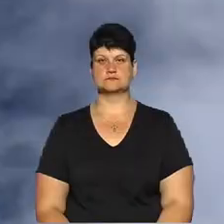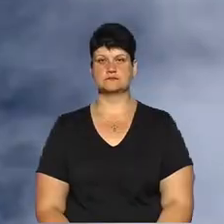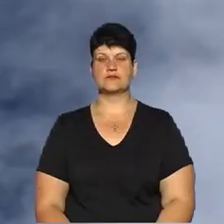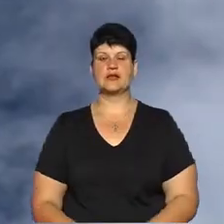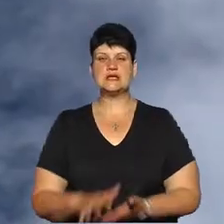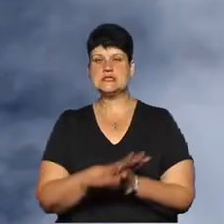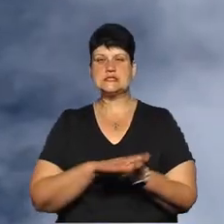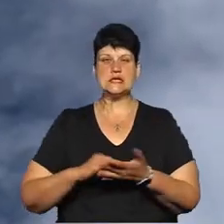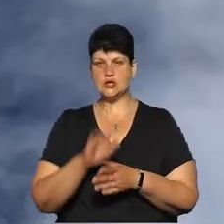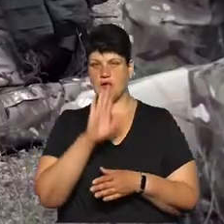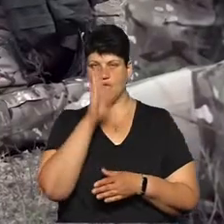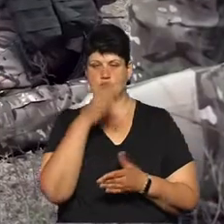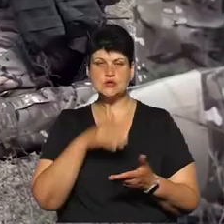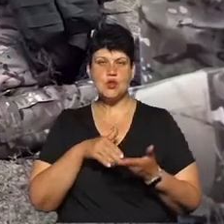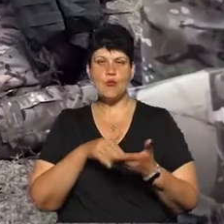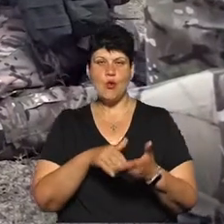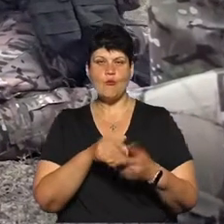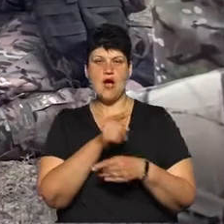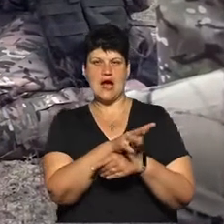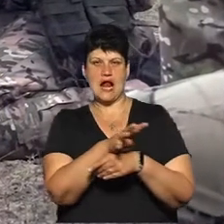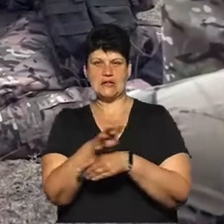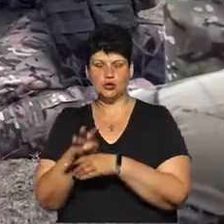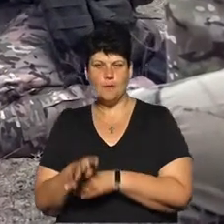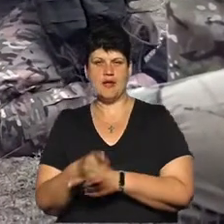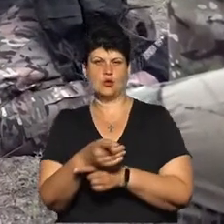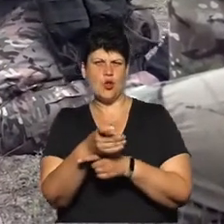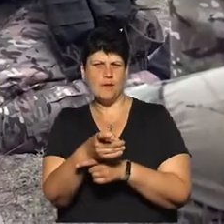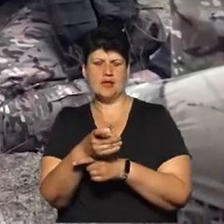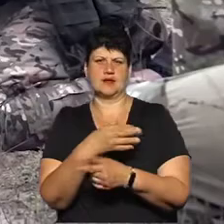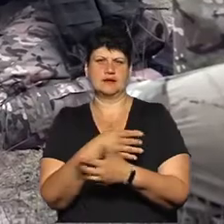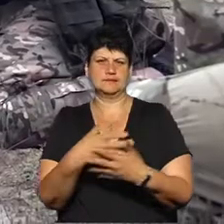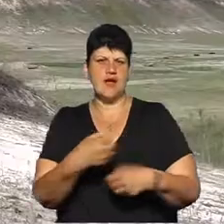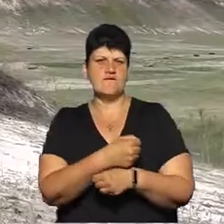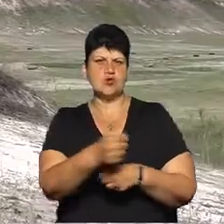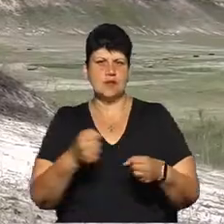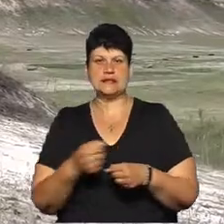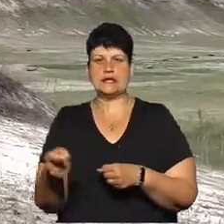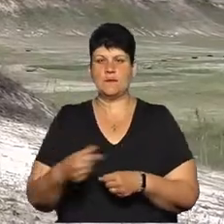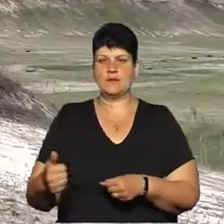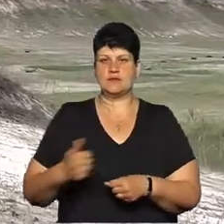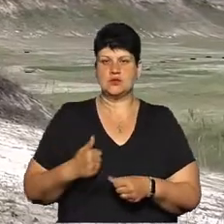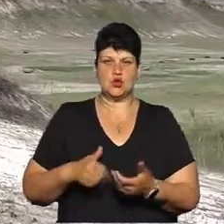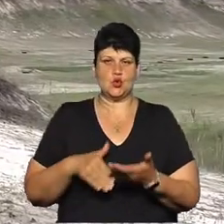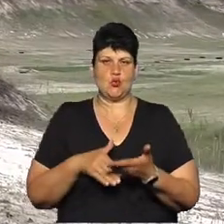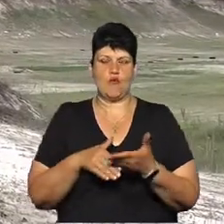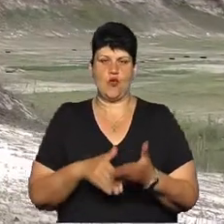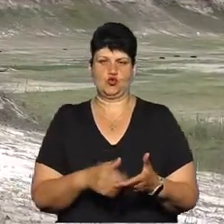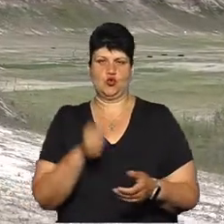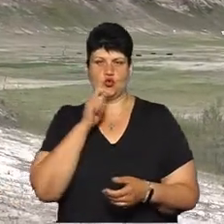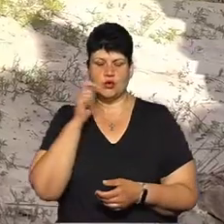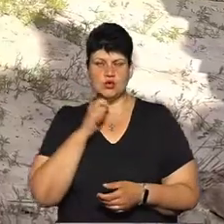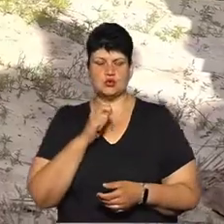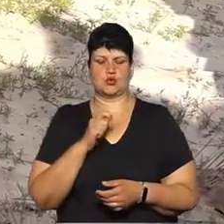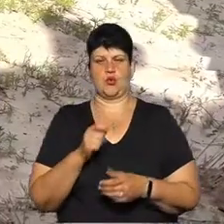Знищувати ворога за допомогою гранатоматів, кулеметів та автоматів. Тернопільські бійці добровольчого українського корпусу «Правий